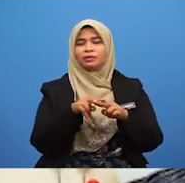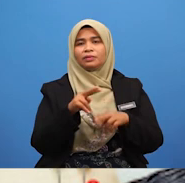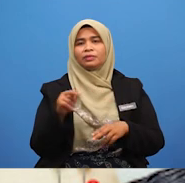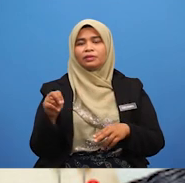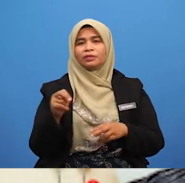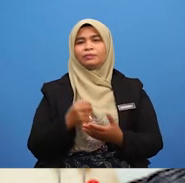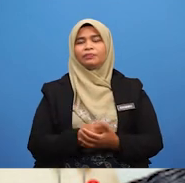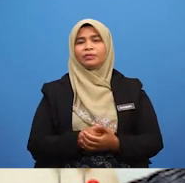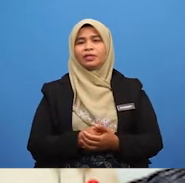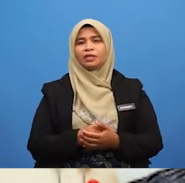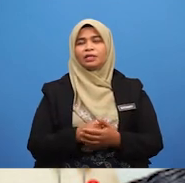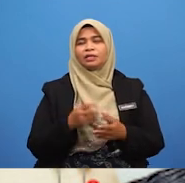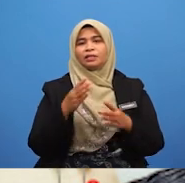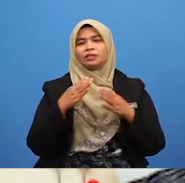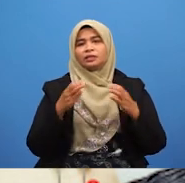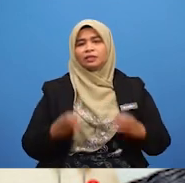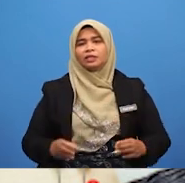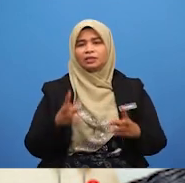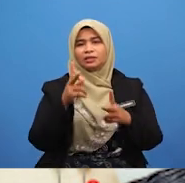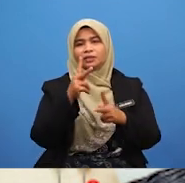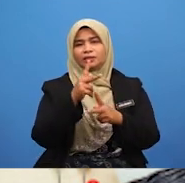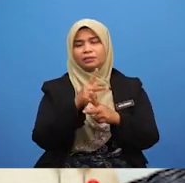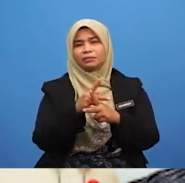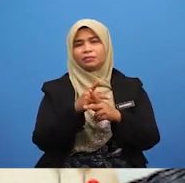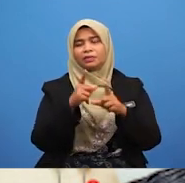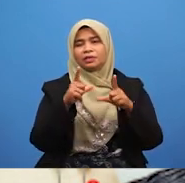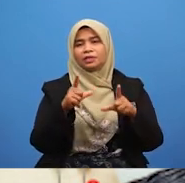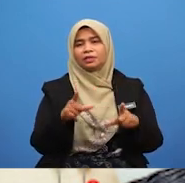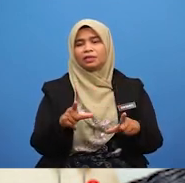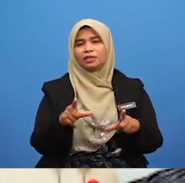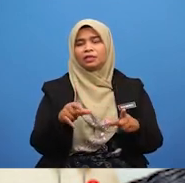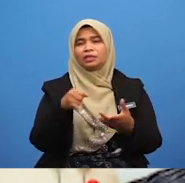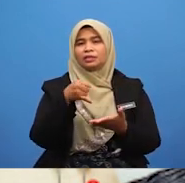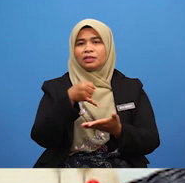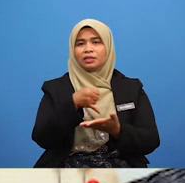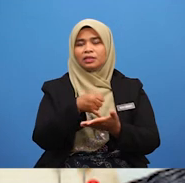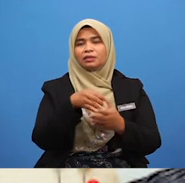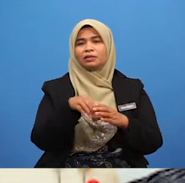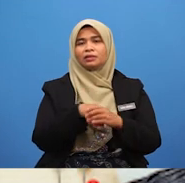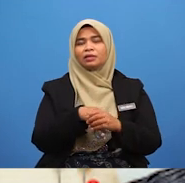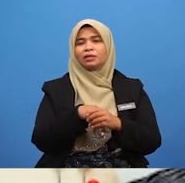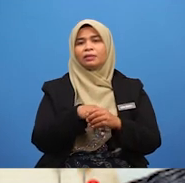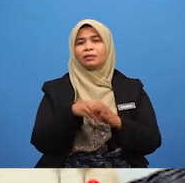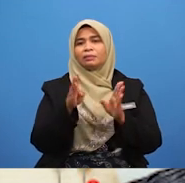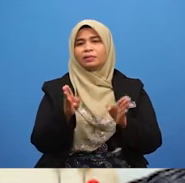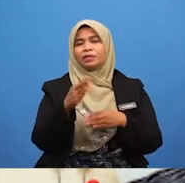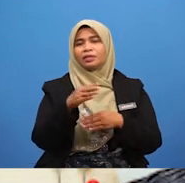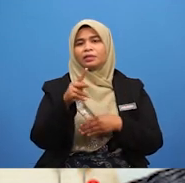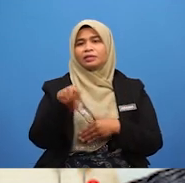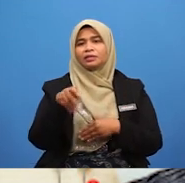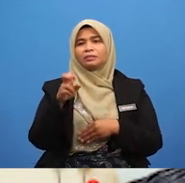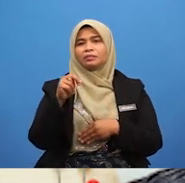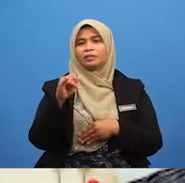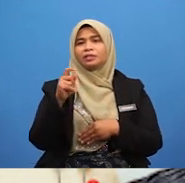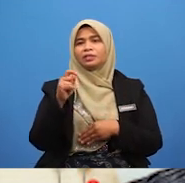Cara penyimpanan pula, letakkan jarum peniti di dalam bekas peniti supaya